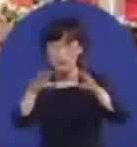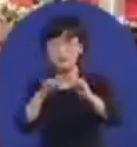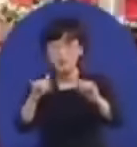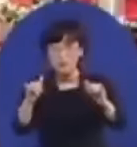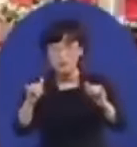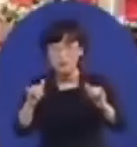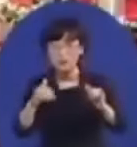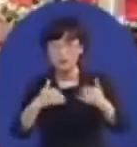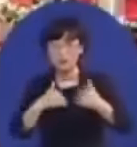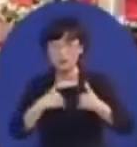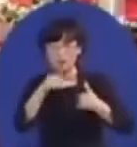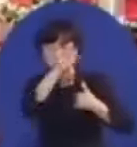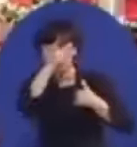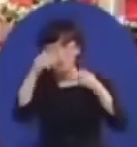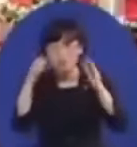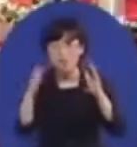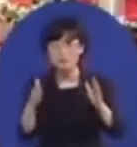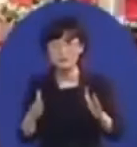평생